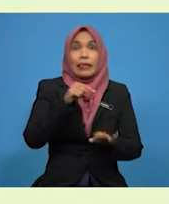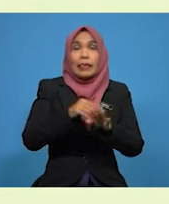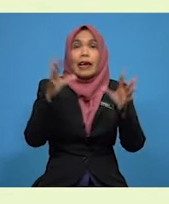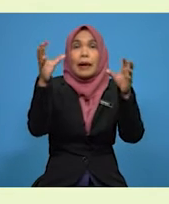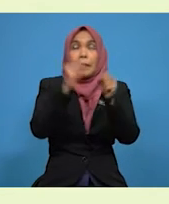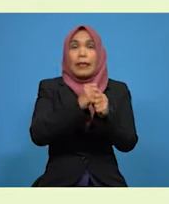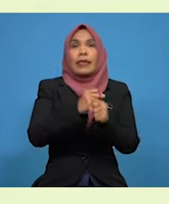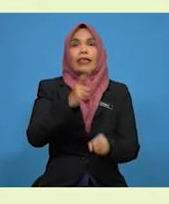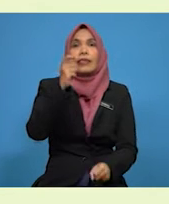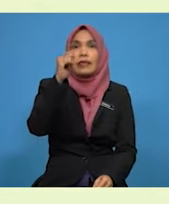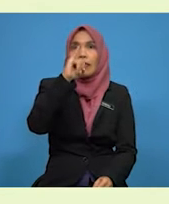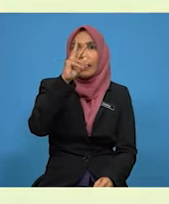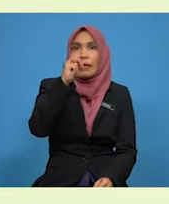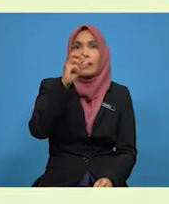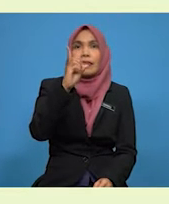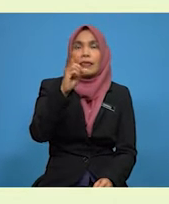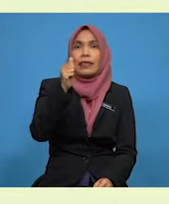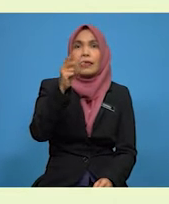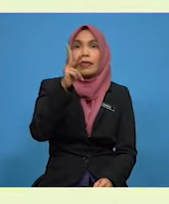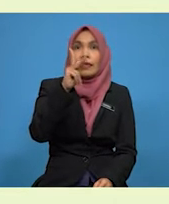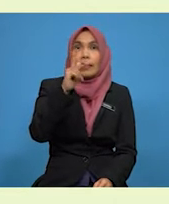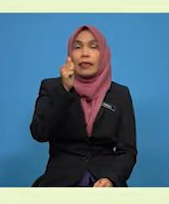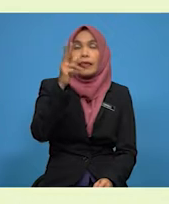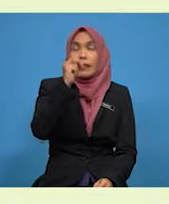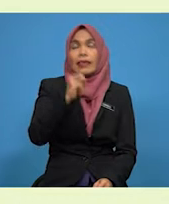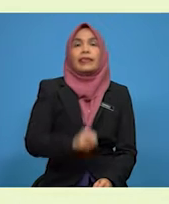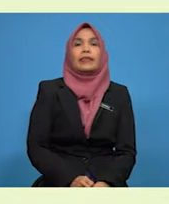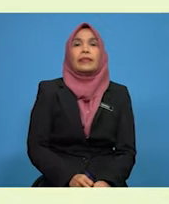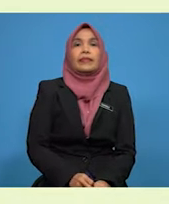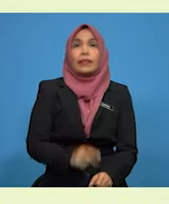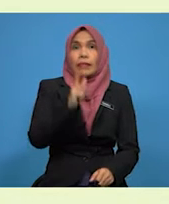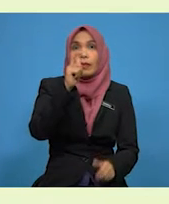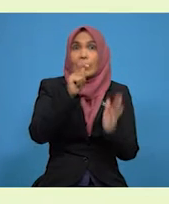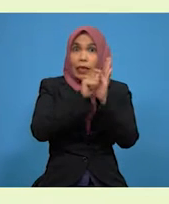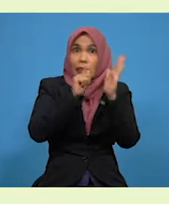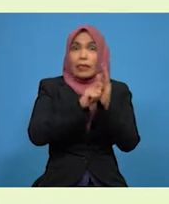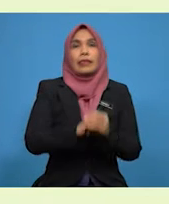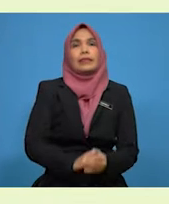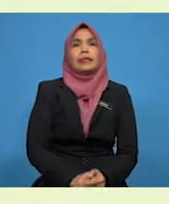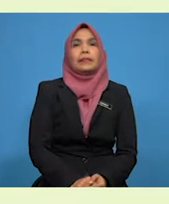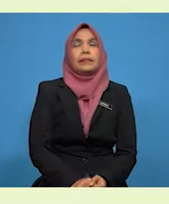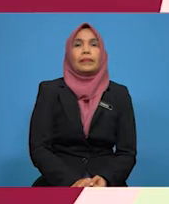tiada calitan merah pada bulan semasa, kad akan ditukarkan kepada kad hijau.